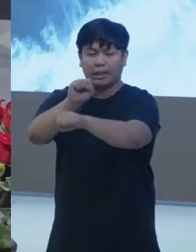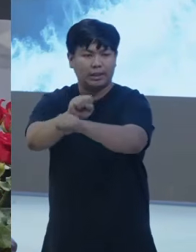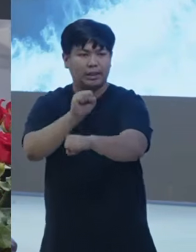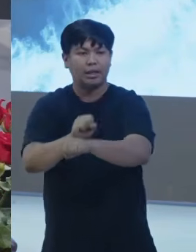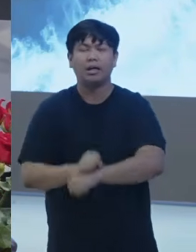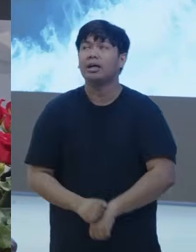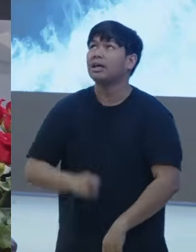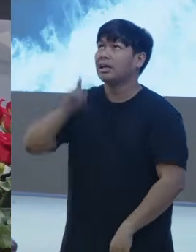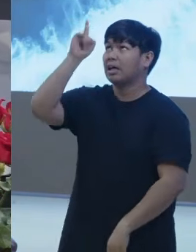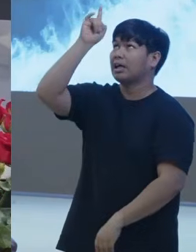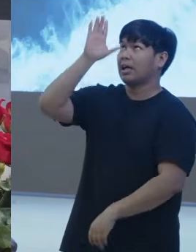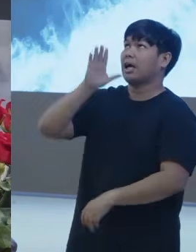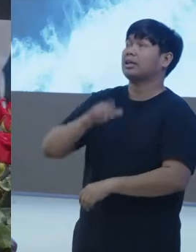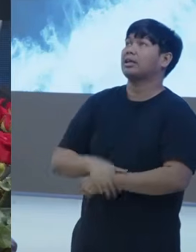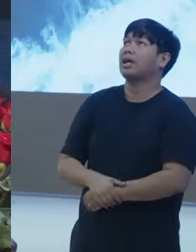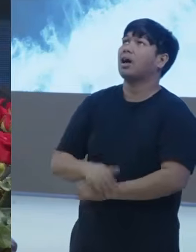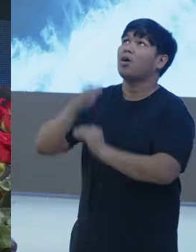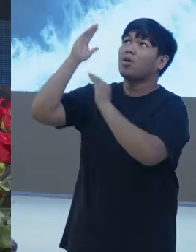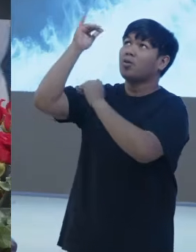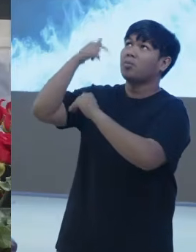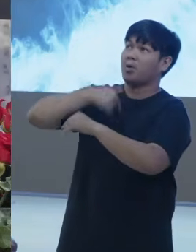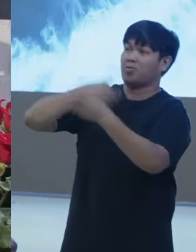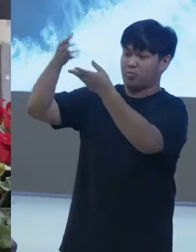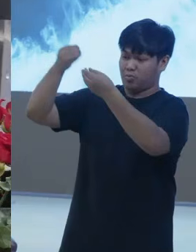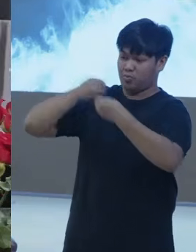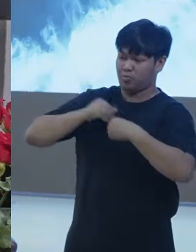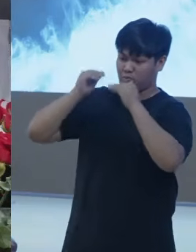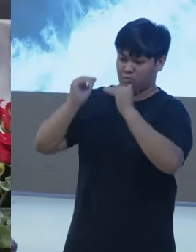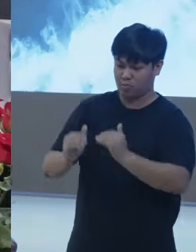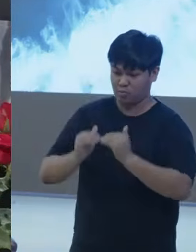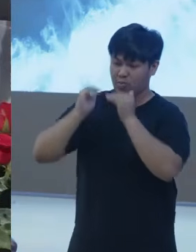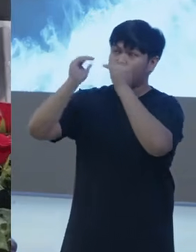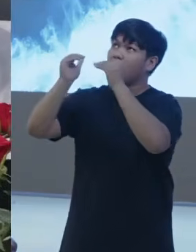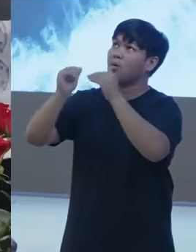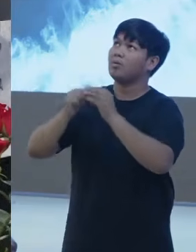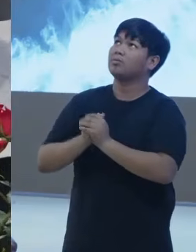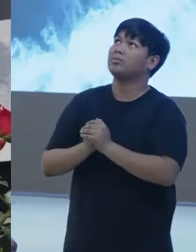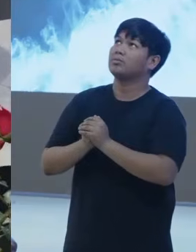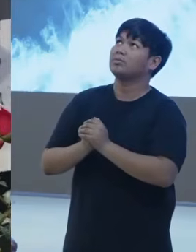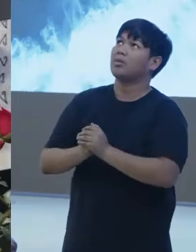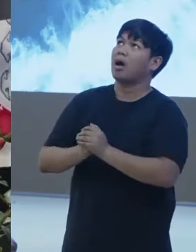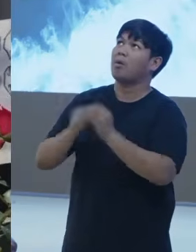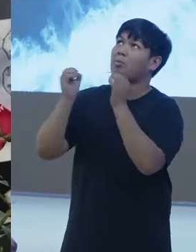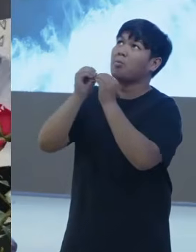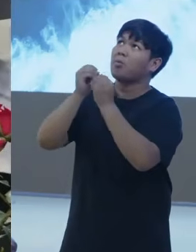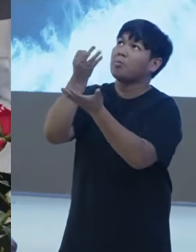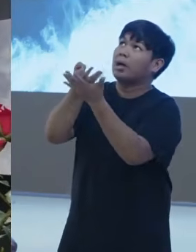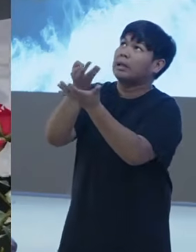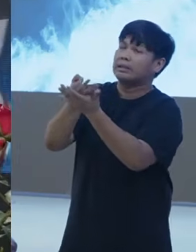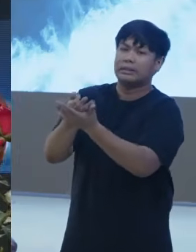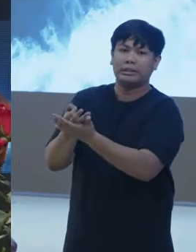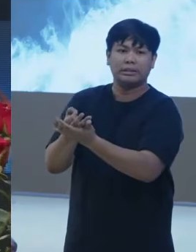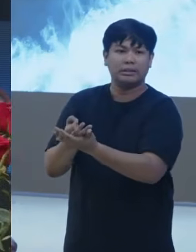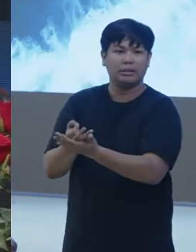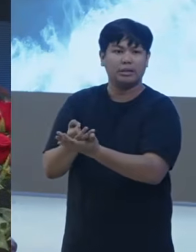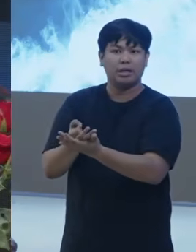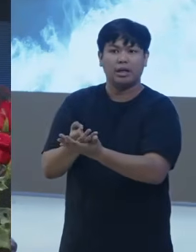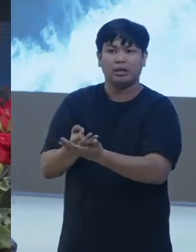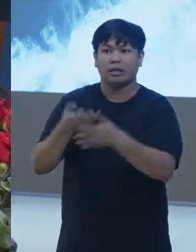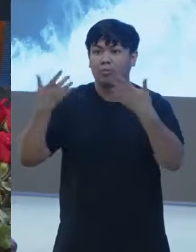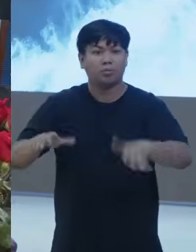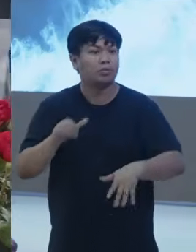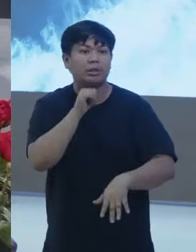na-promote. Panginoon, sana mabigyan ako ng aumento, tas hindi nabigyan ng aumento. Galit sa Panginoon!